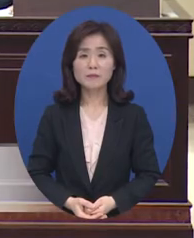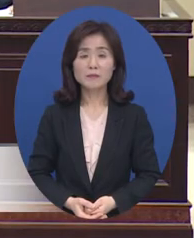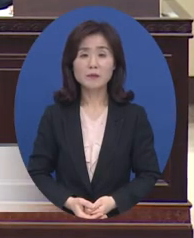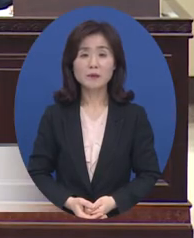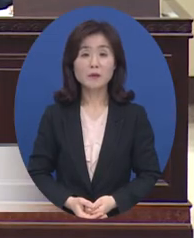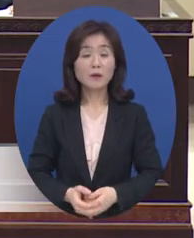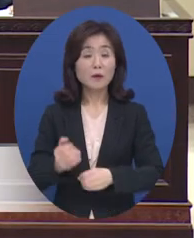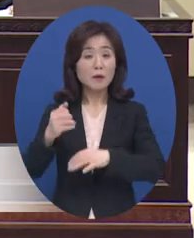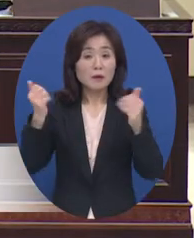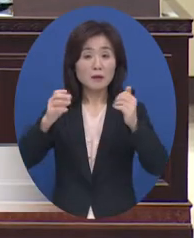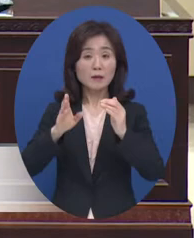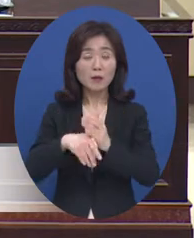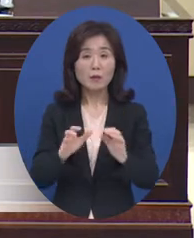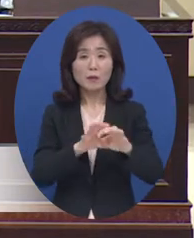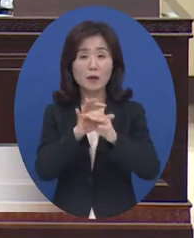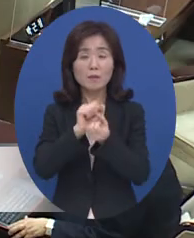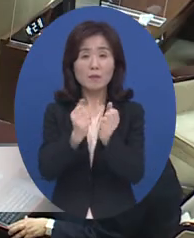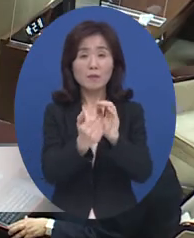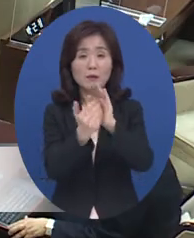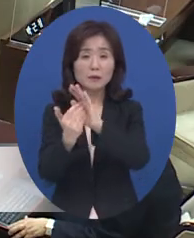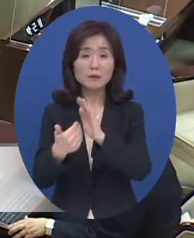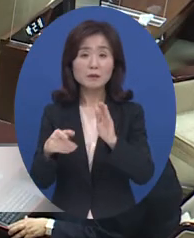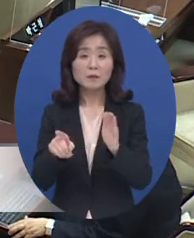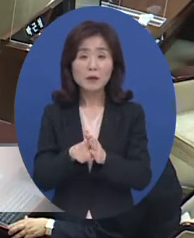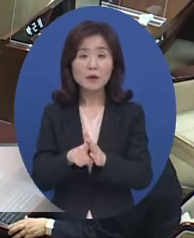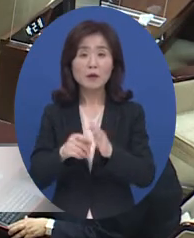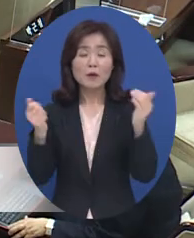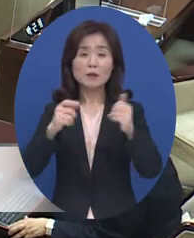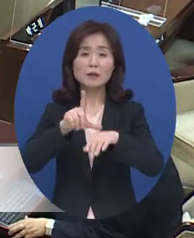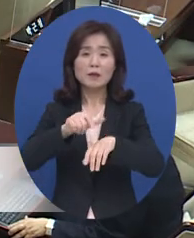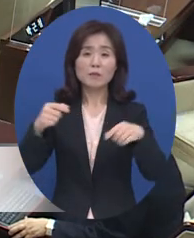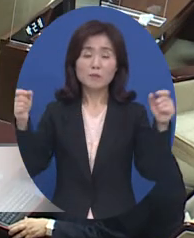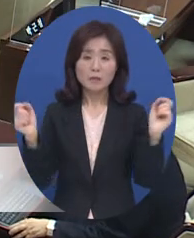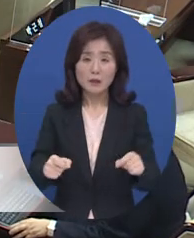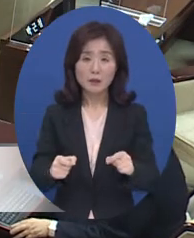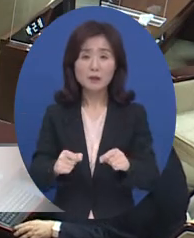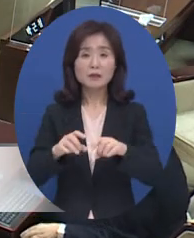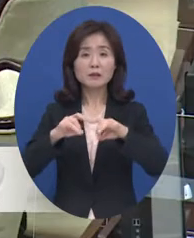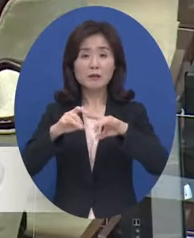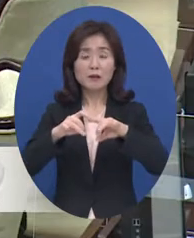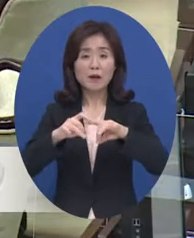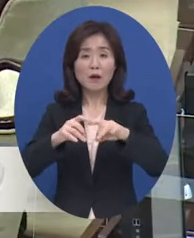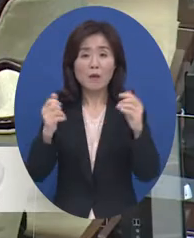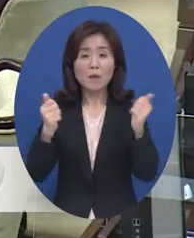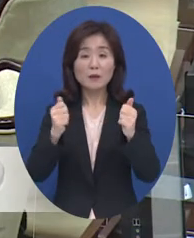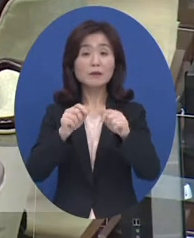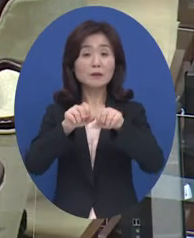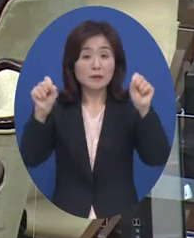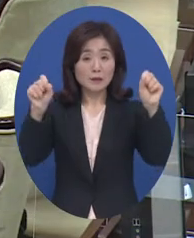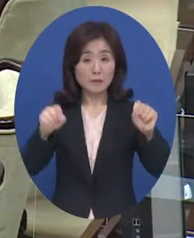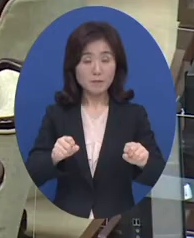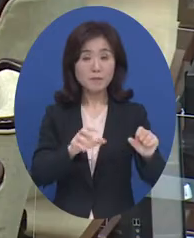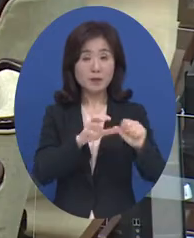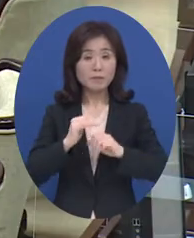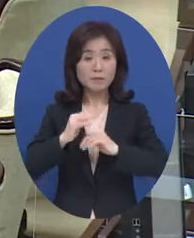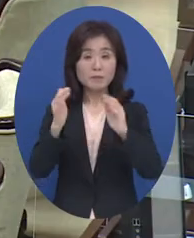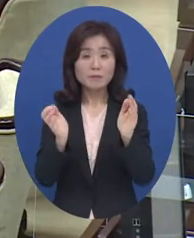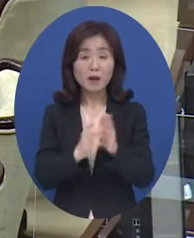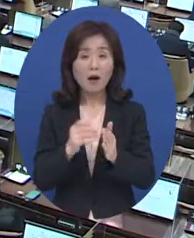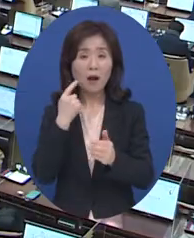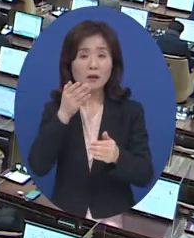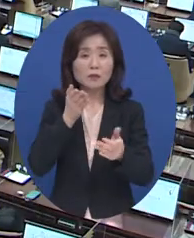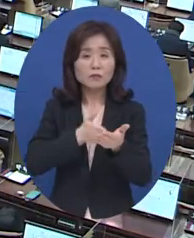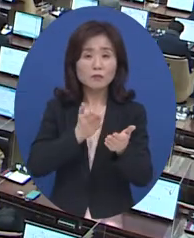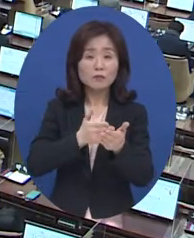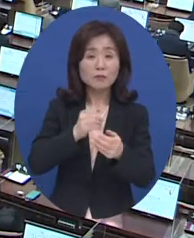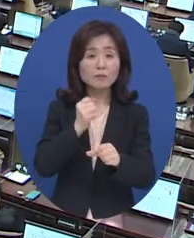이번 보내 있는 코론 알구 확산 방지를 위해 회 의 시간을 줄이고 전 점 의 시 스템을 활용해 진행했습니다 가짜 뉴스 생산